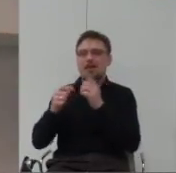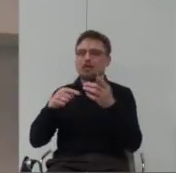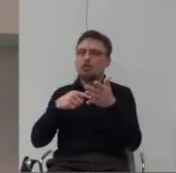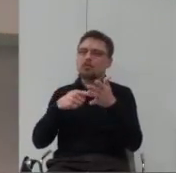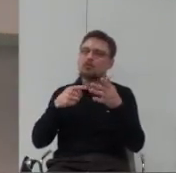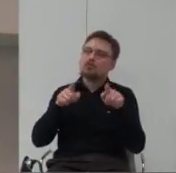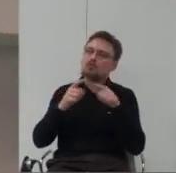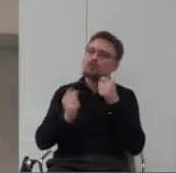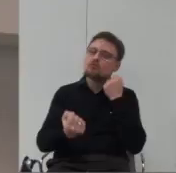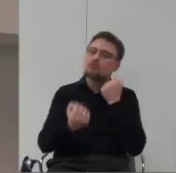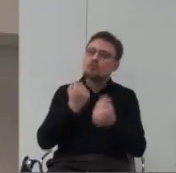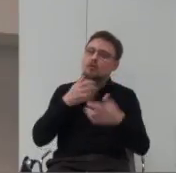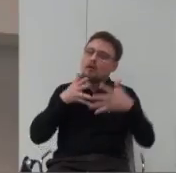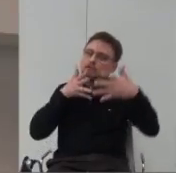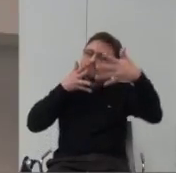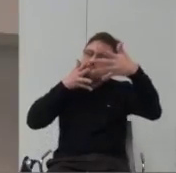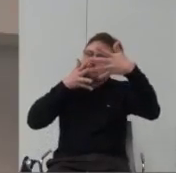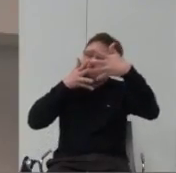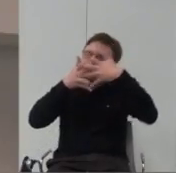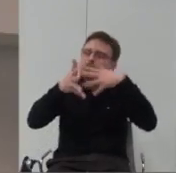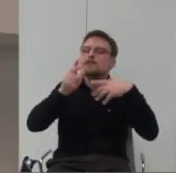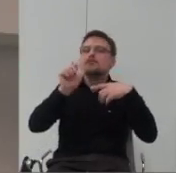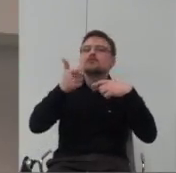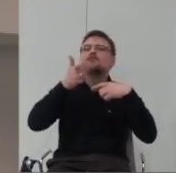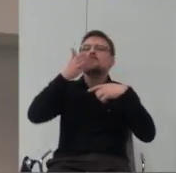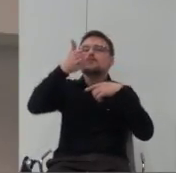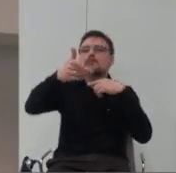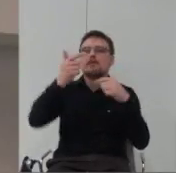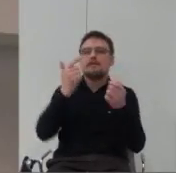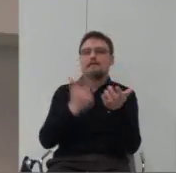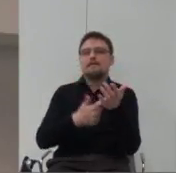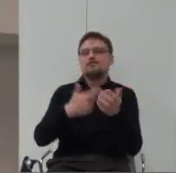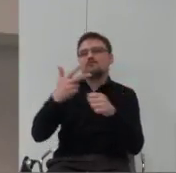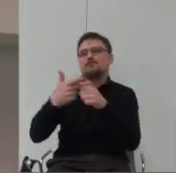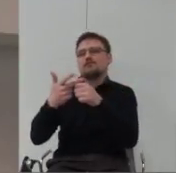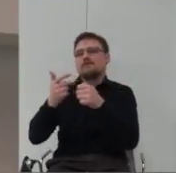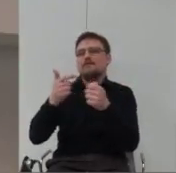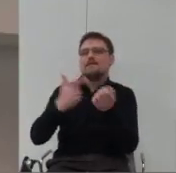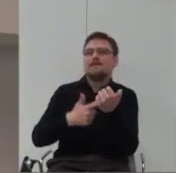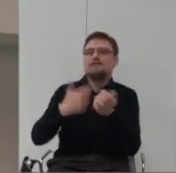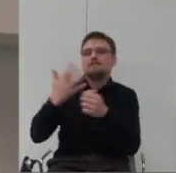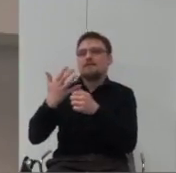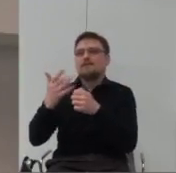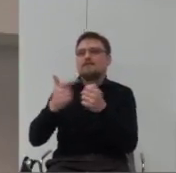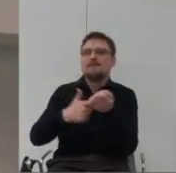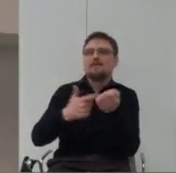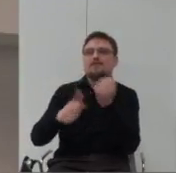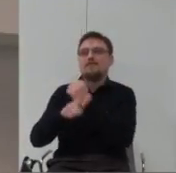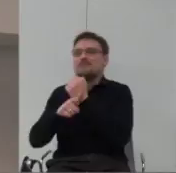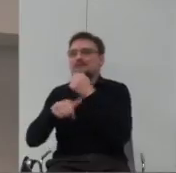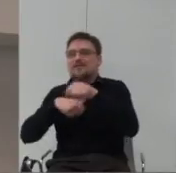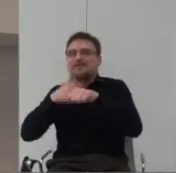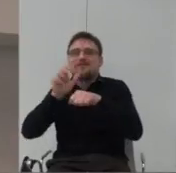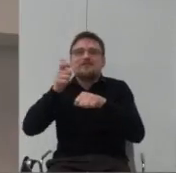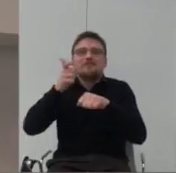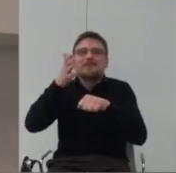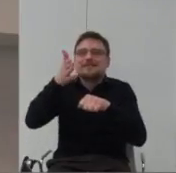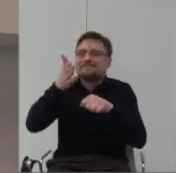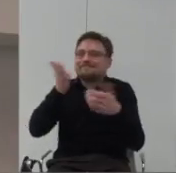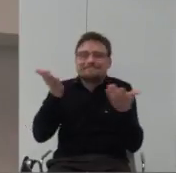naszych tu polskich pewnie trudno przewidywać, tak daleko